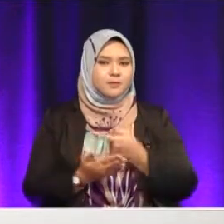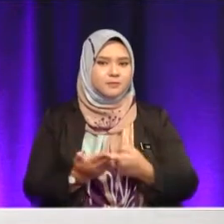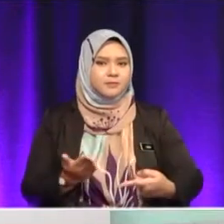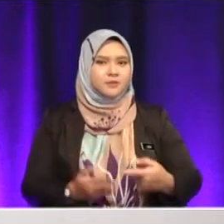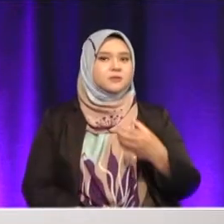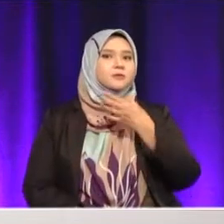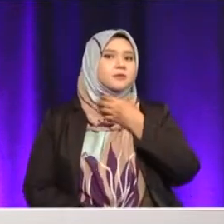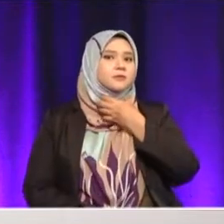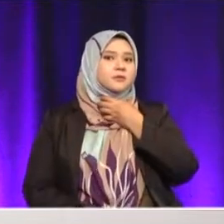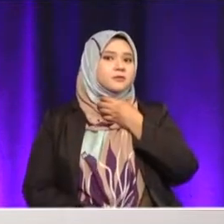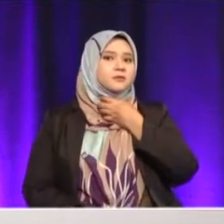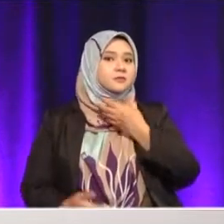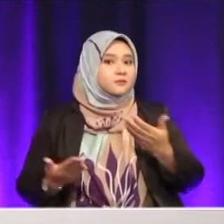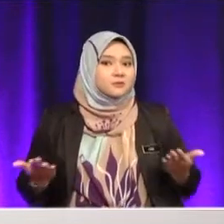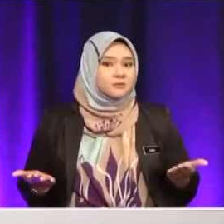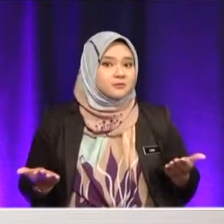itu